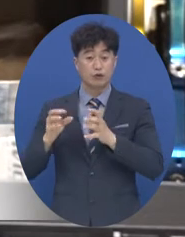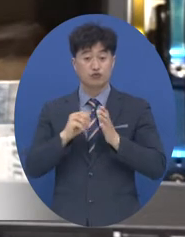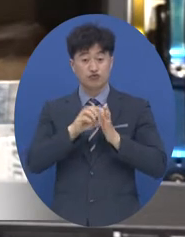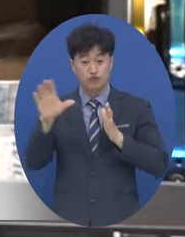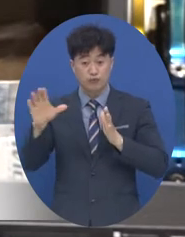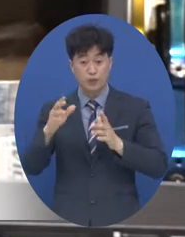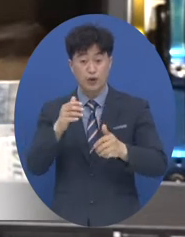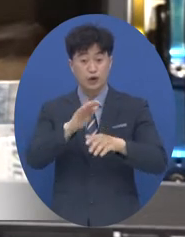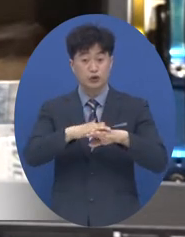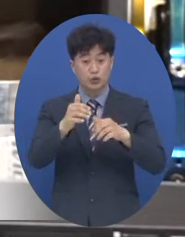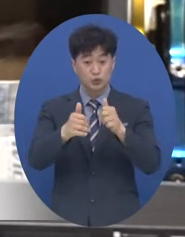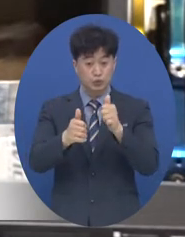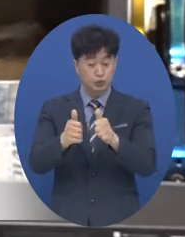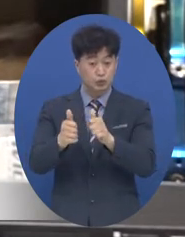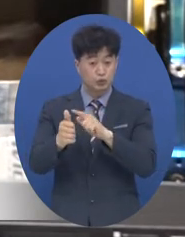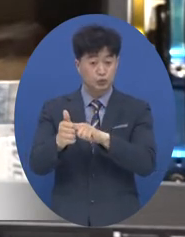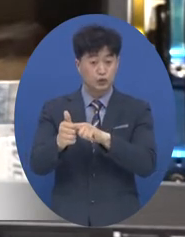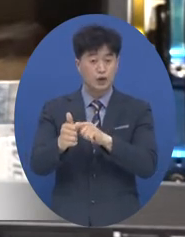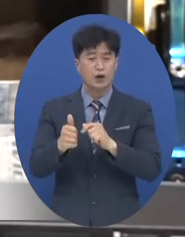외국에서는